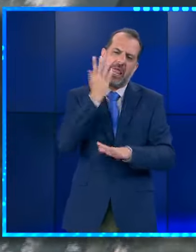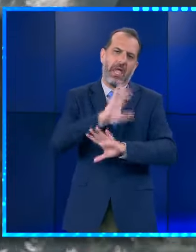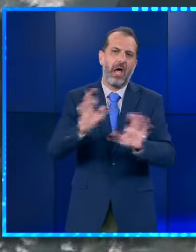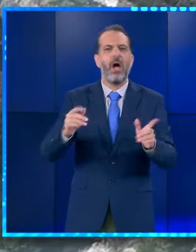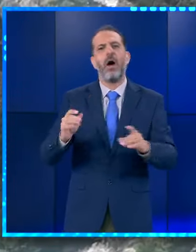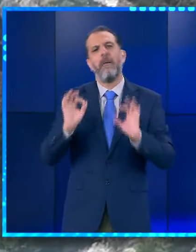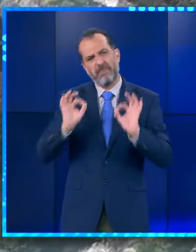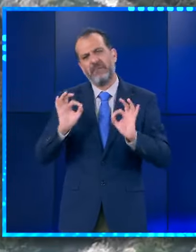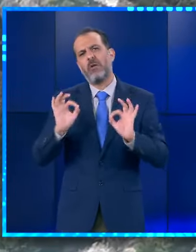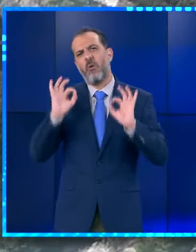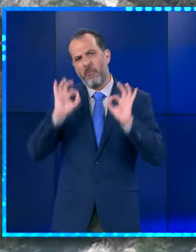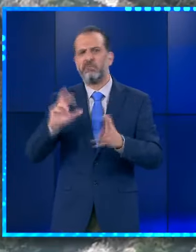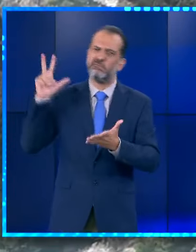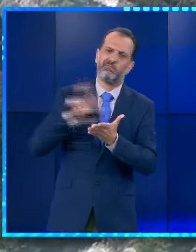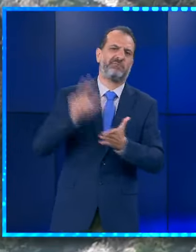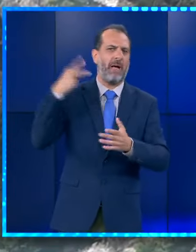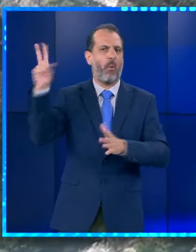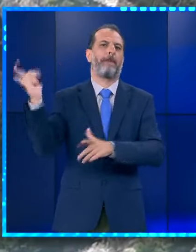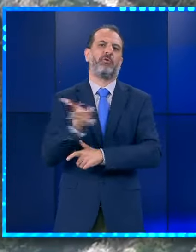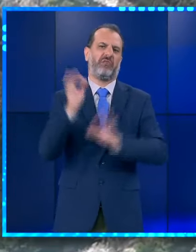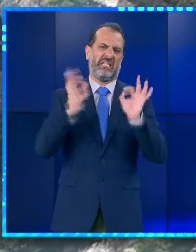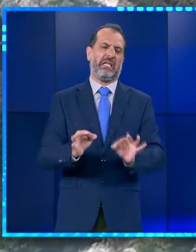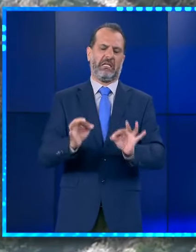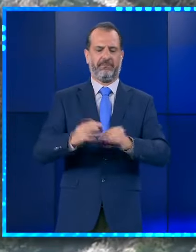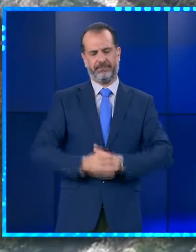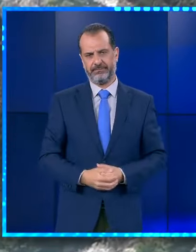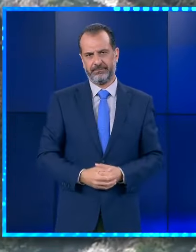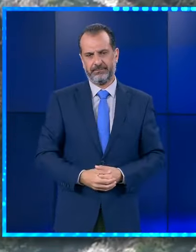επιβεβαίωση τελική από την πυροσβεστική. Βαγγέλη, σε ευχαριστώ για την ενημέρωση.